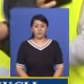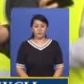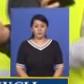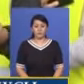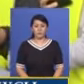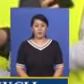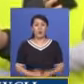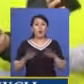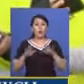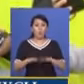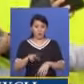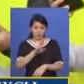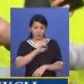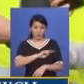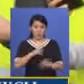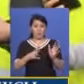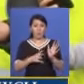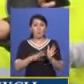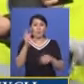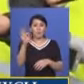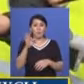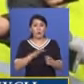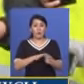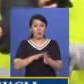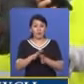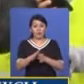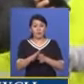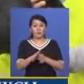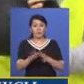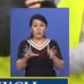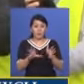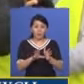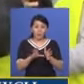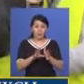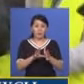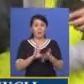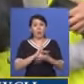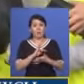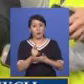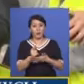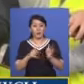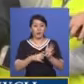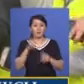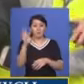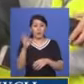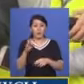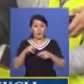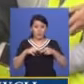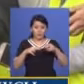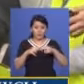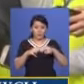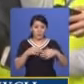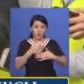70-80%. Бұл учаскеде жұмыстардың 80% атқарылды. Инфрақұрылымды өткізудеміз. Ғимараттың 70% тұрғызылды. Ішкі